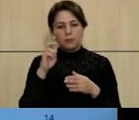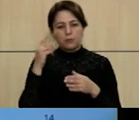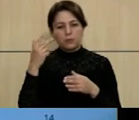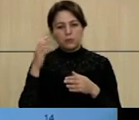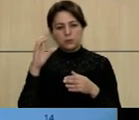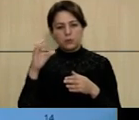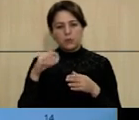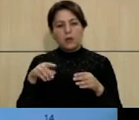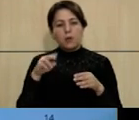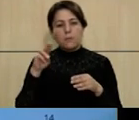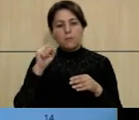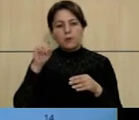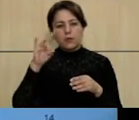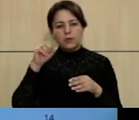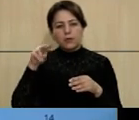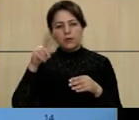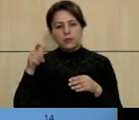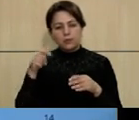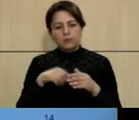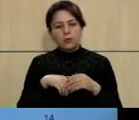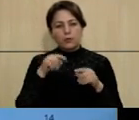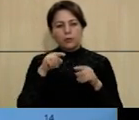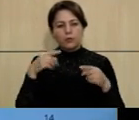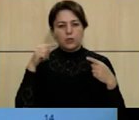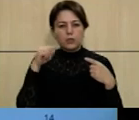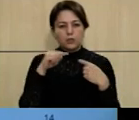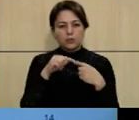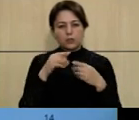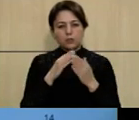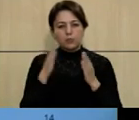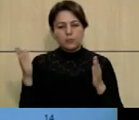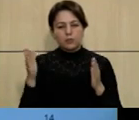imiz paralleligram. Paralleligramning